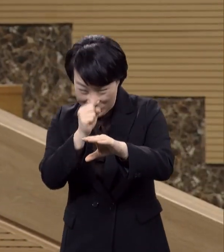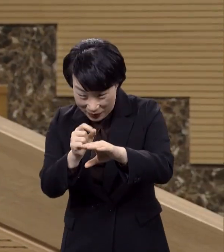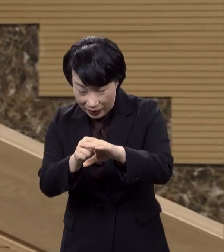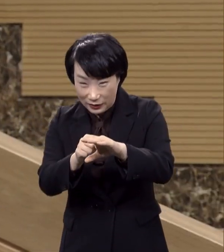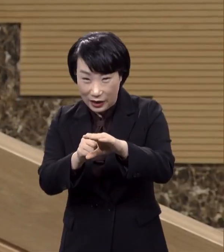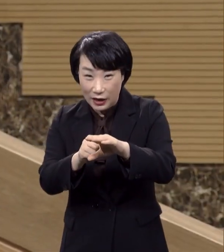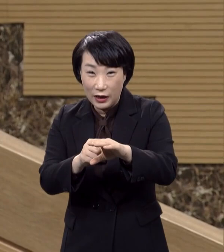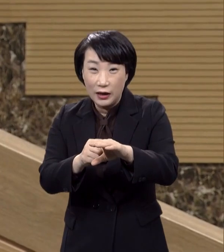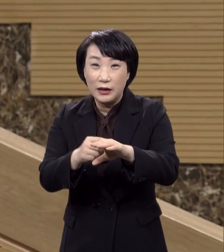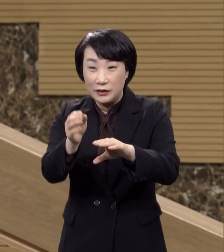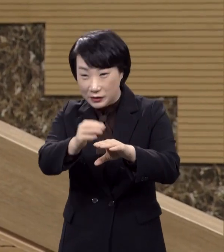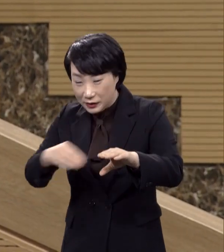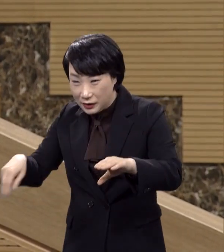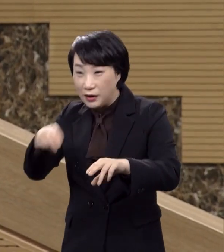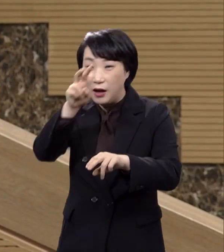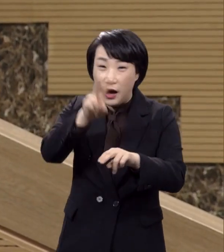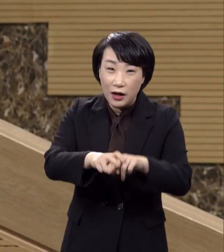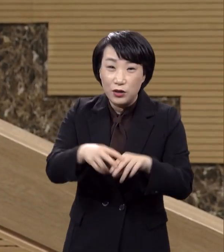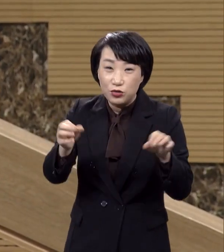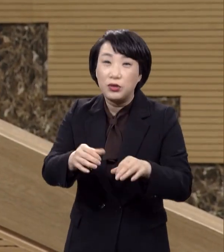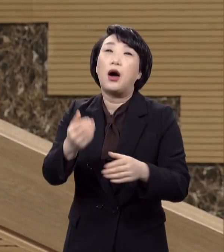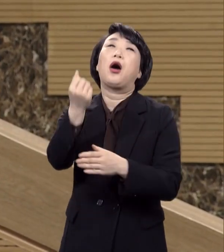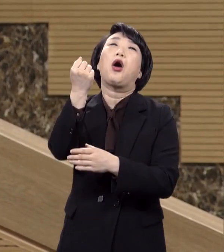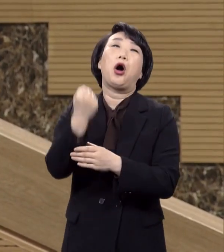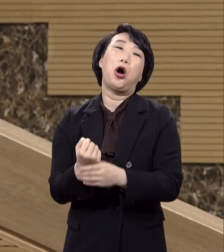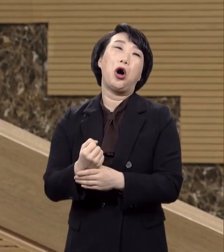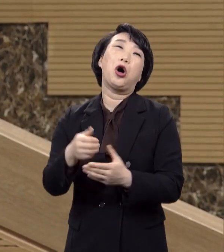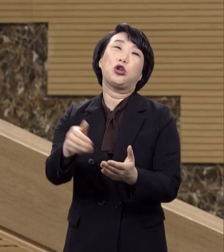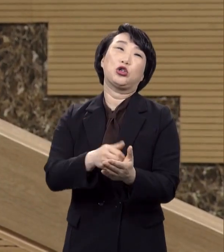근데 타는 순간부터 헌 거예요.